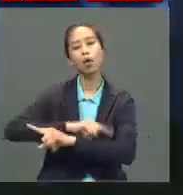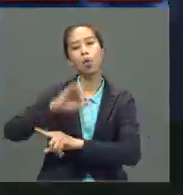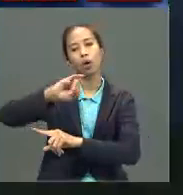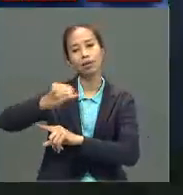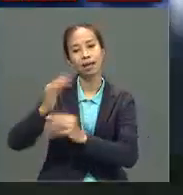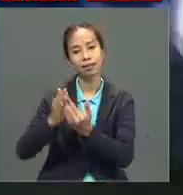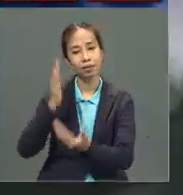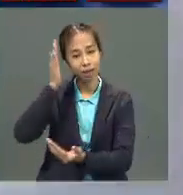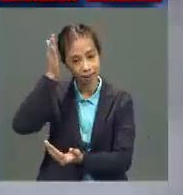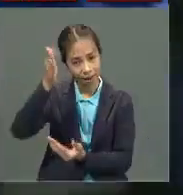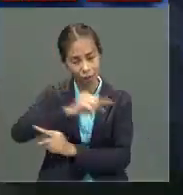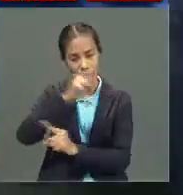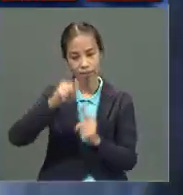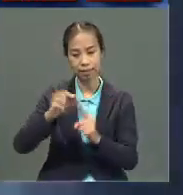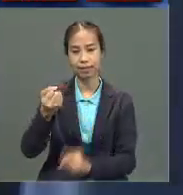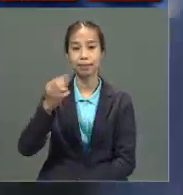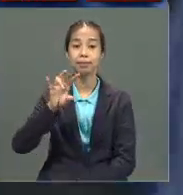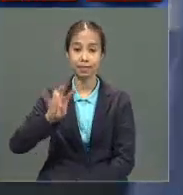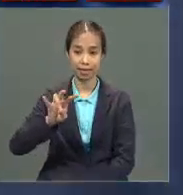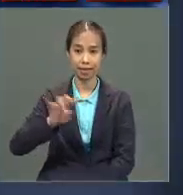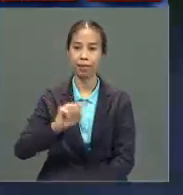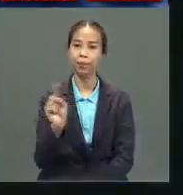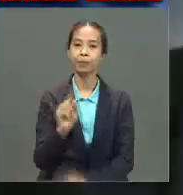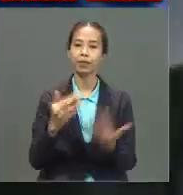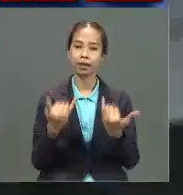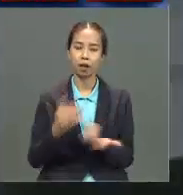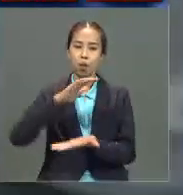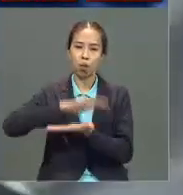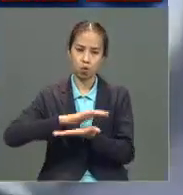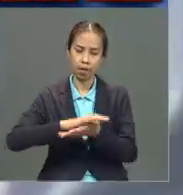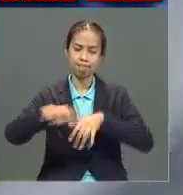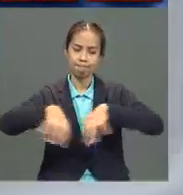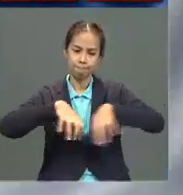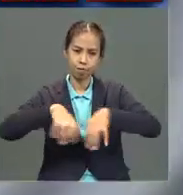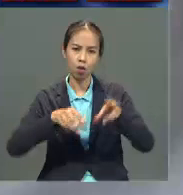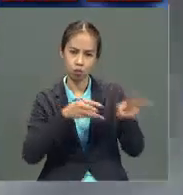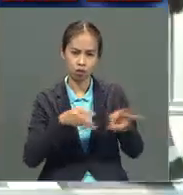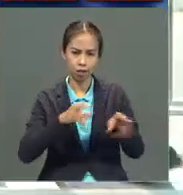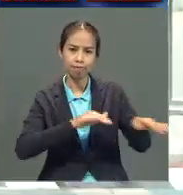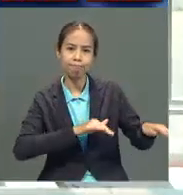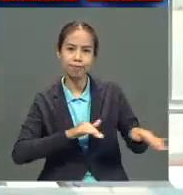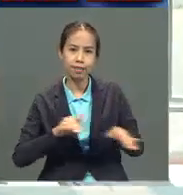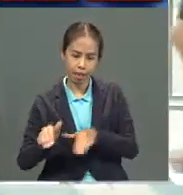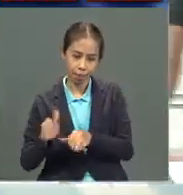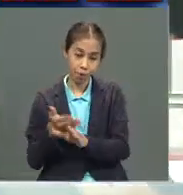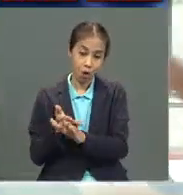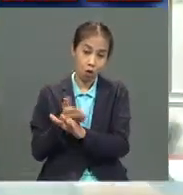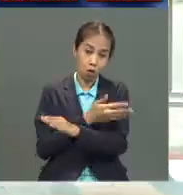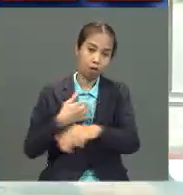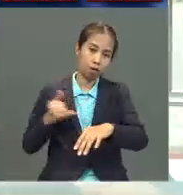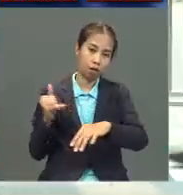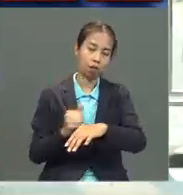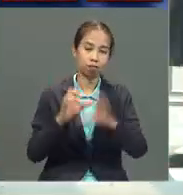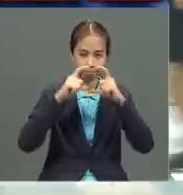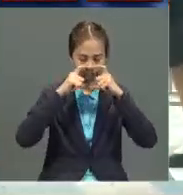ก็คือวันที่17สิงหาคมนะคะโดยทางโรงเรียนเนี่ยเขามีมาตรการจัดเตรียมเอาไว้แล้วตั้งแต่ก่อนเดินทางเข้าโรงเรียนนักเรียนทุกคน